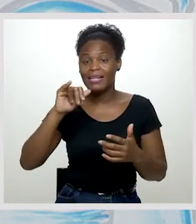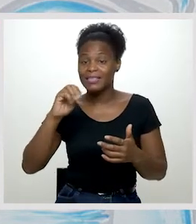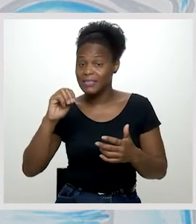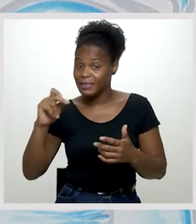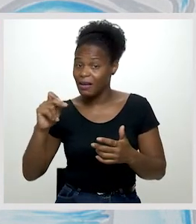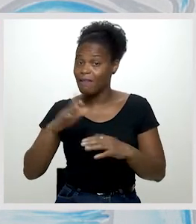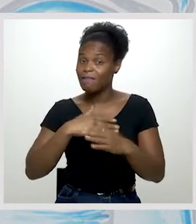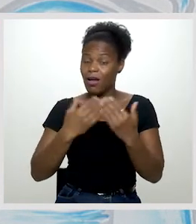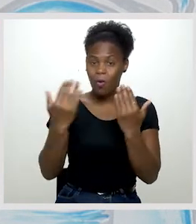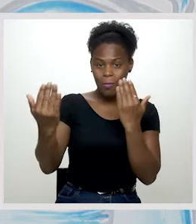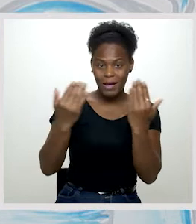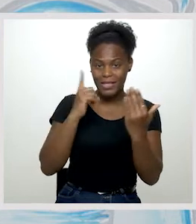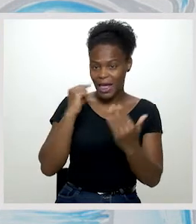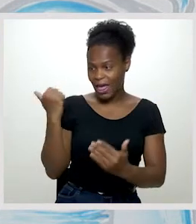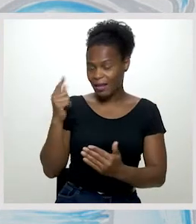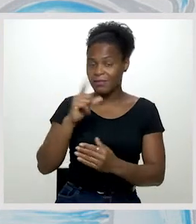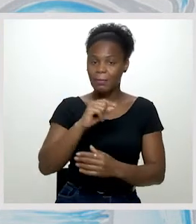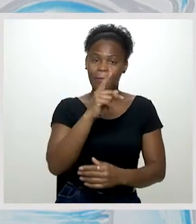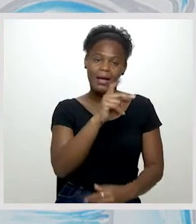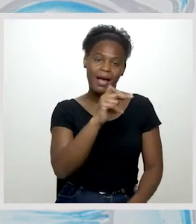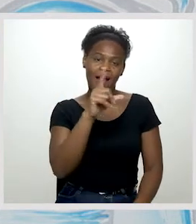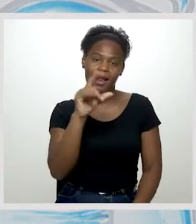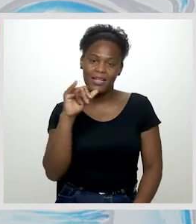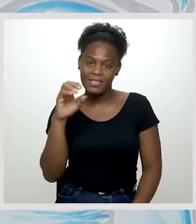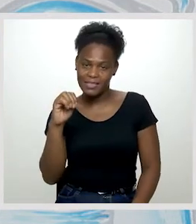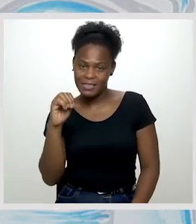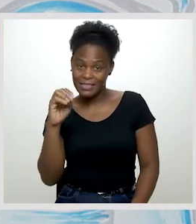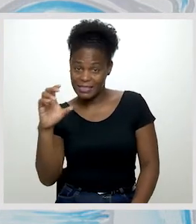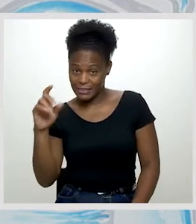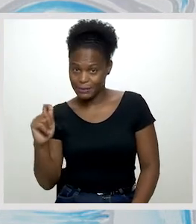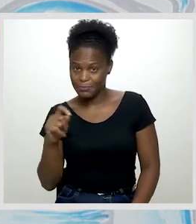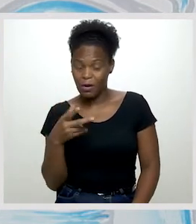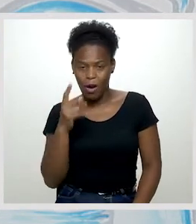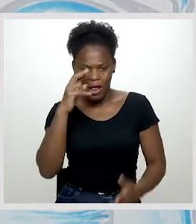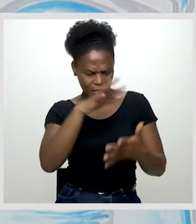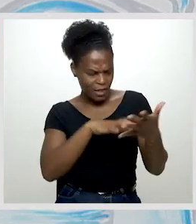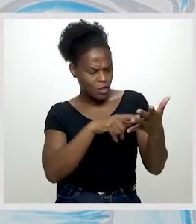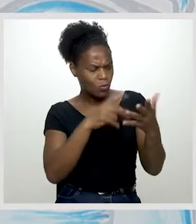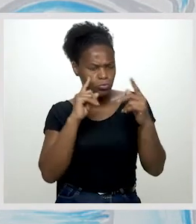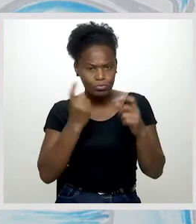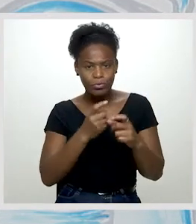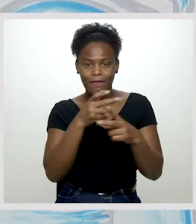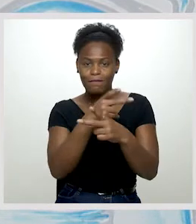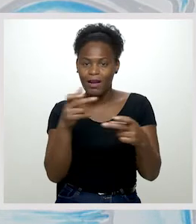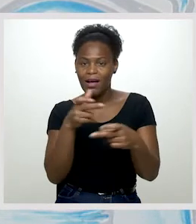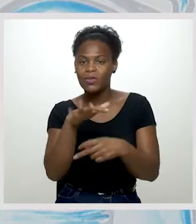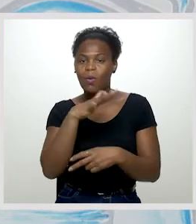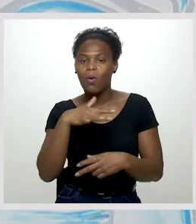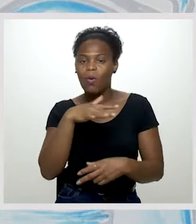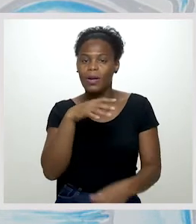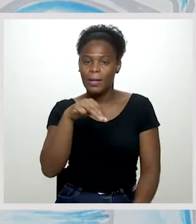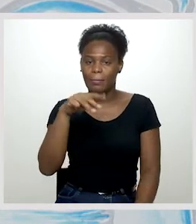entre elle et Alice. Ok? Procurem no texto uma frase onde